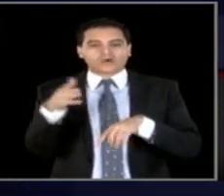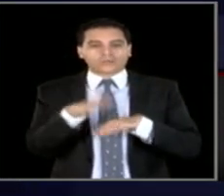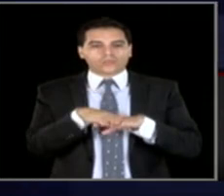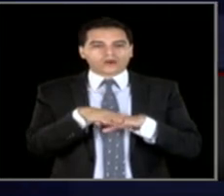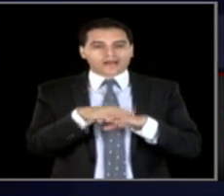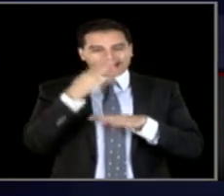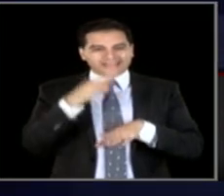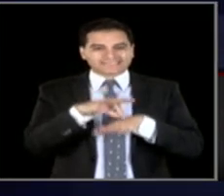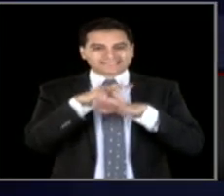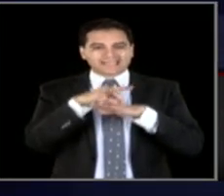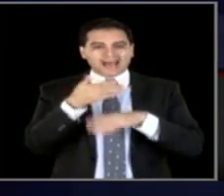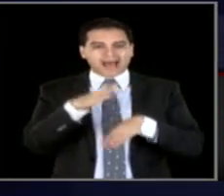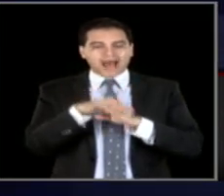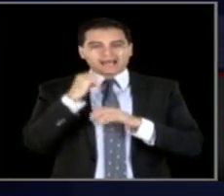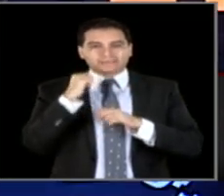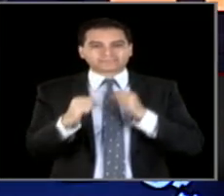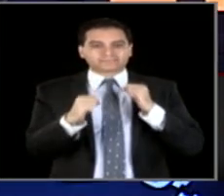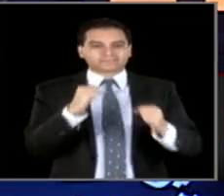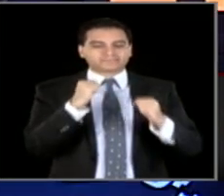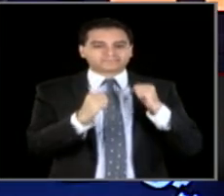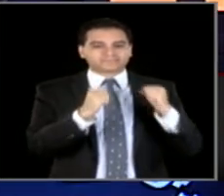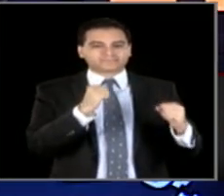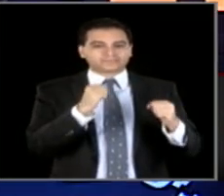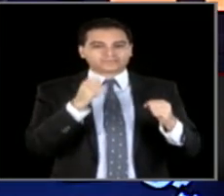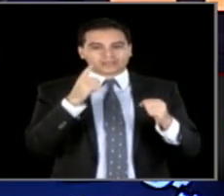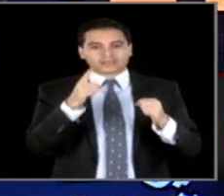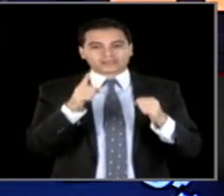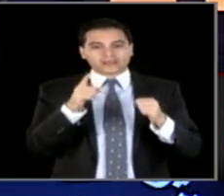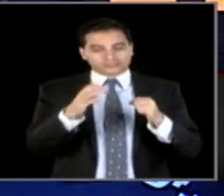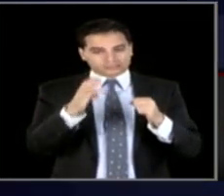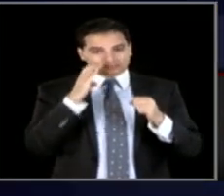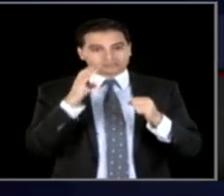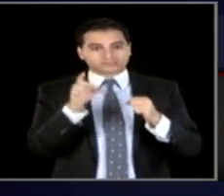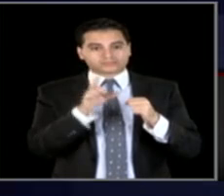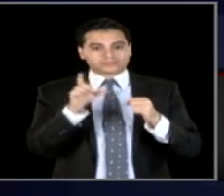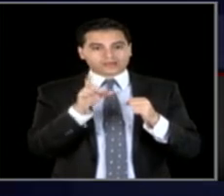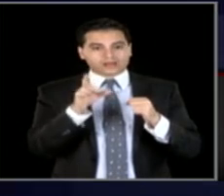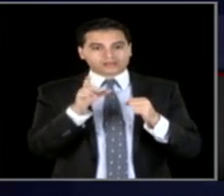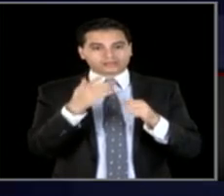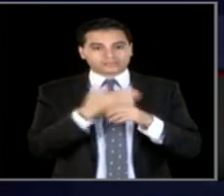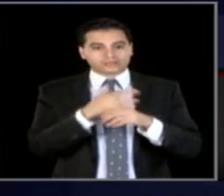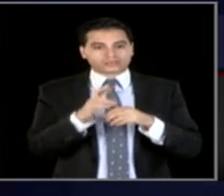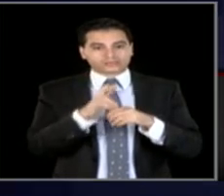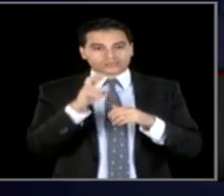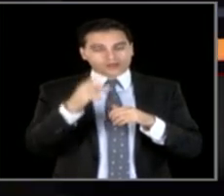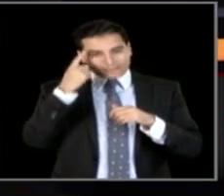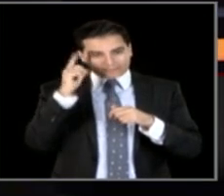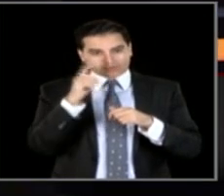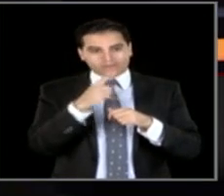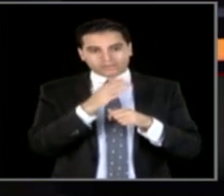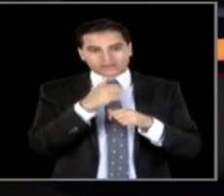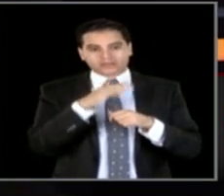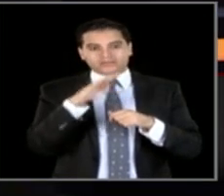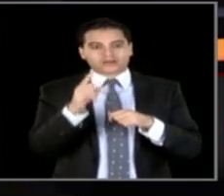وعدوان الإنسان عليها. بقول لك إيه، أنت كنت صح لأن السؤال سهل وموجود طبعاً عند